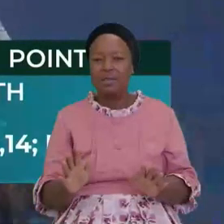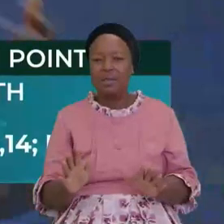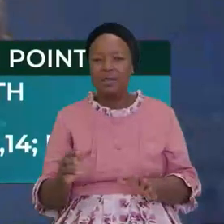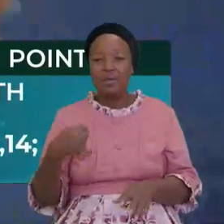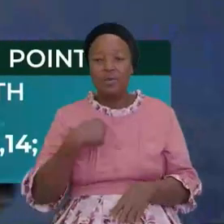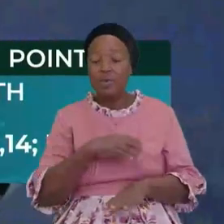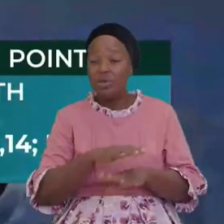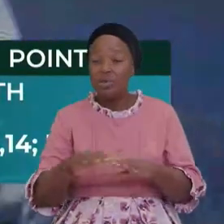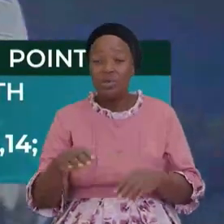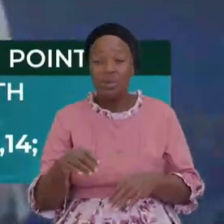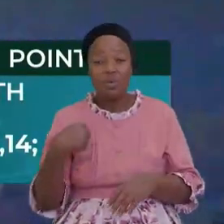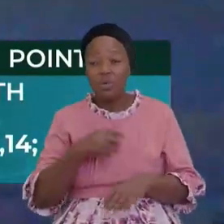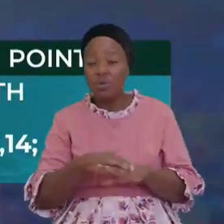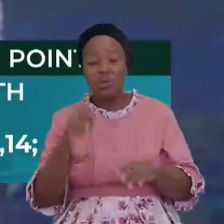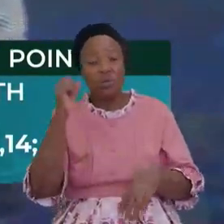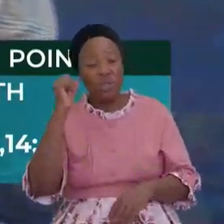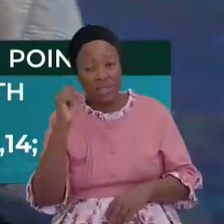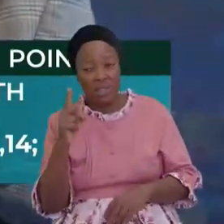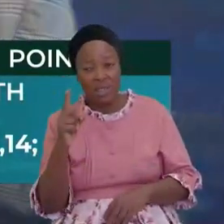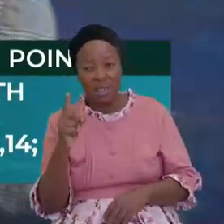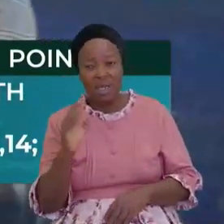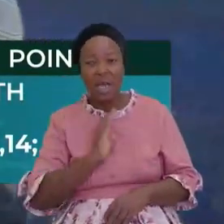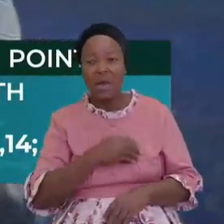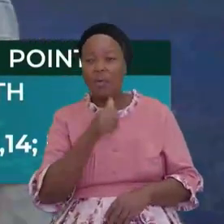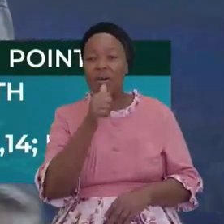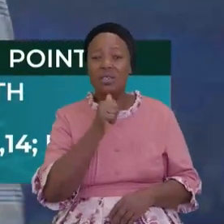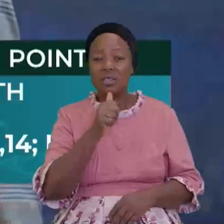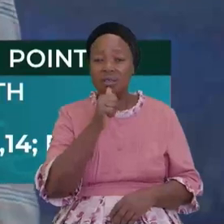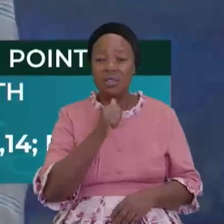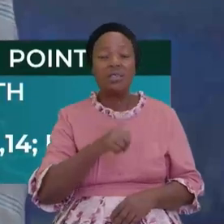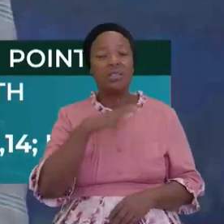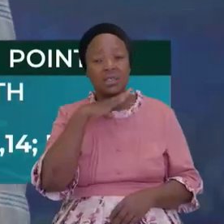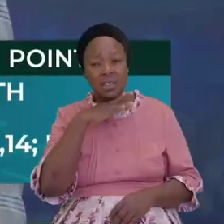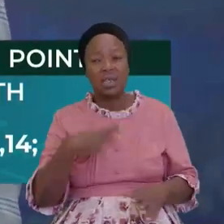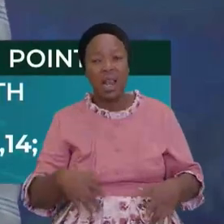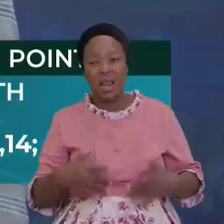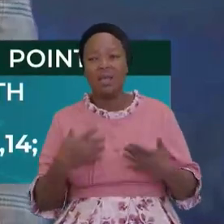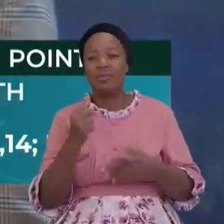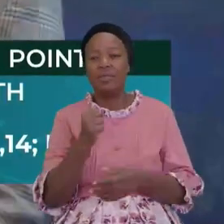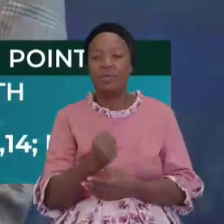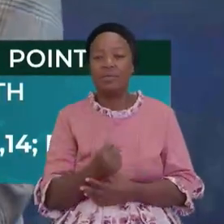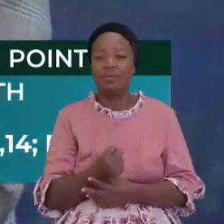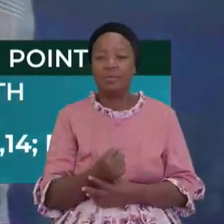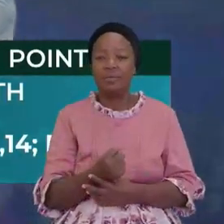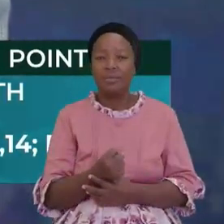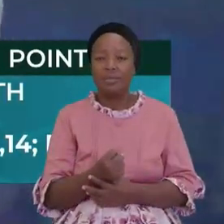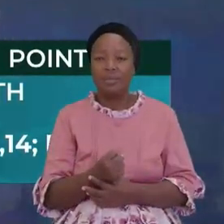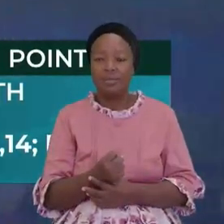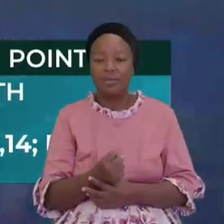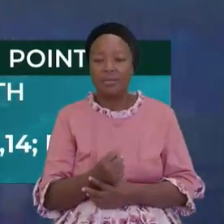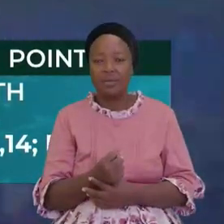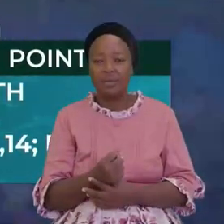mains sont ouvertes. Nous ne comprenons pas nos secrets,